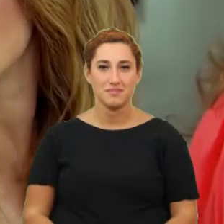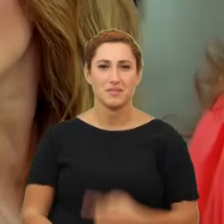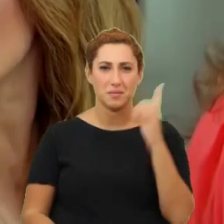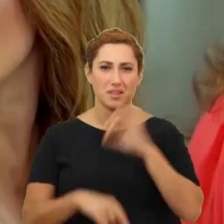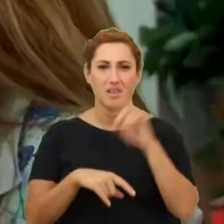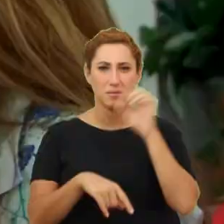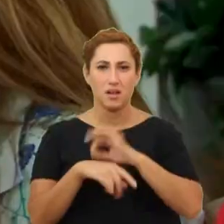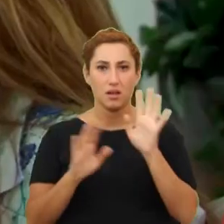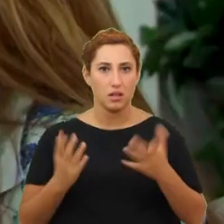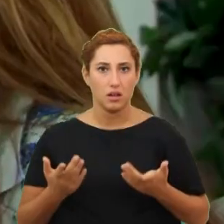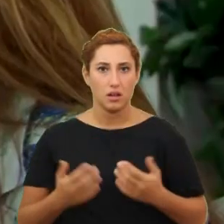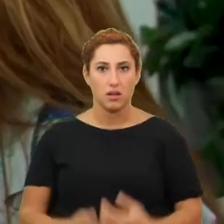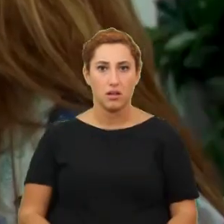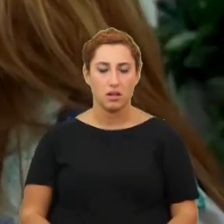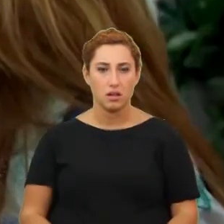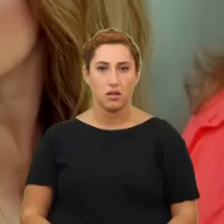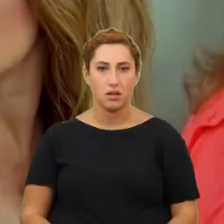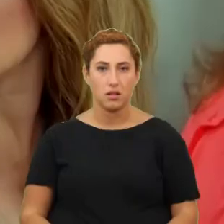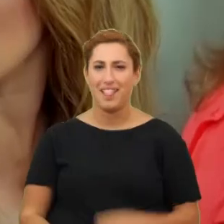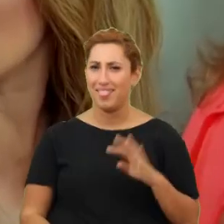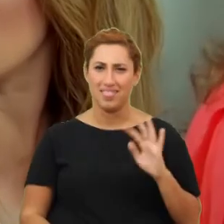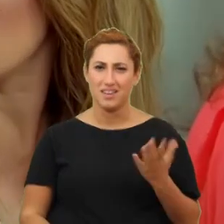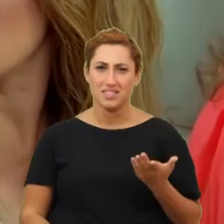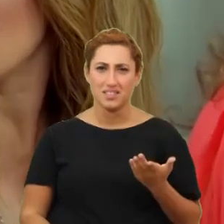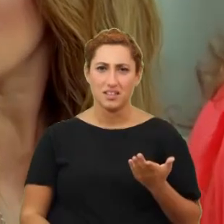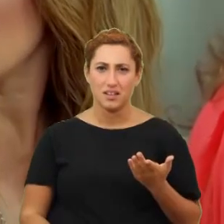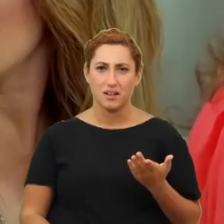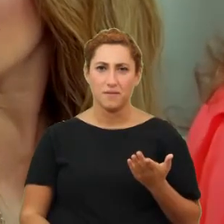Bir dakika bir dakika. Ne? Nasıl yani?